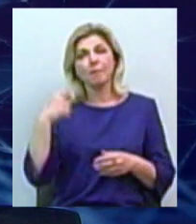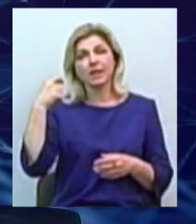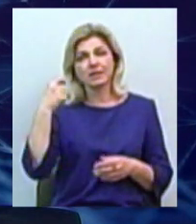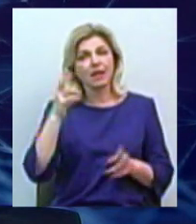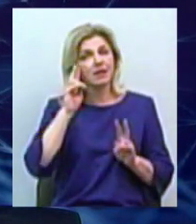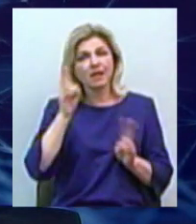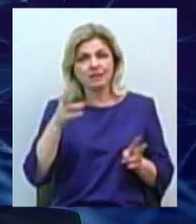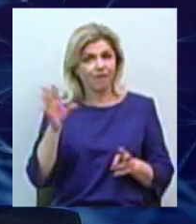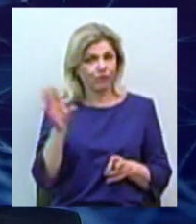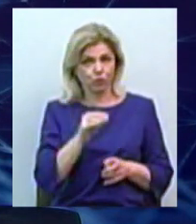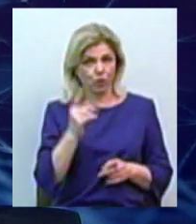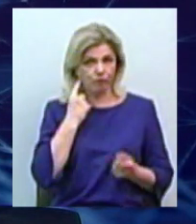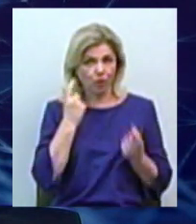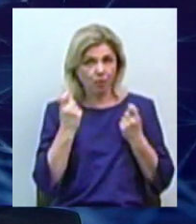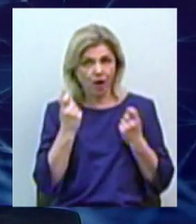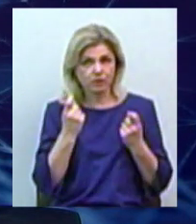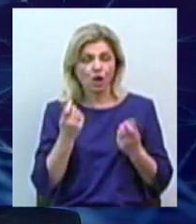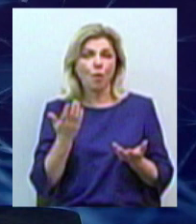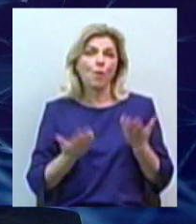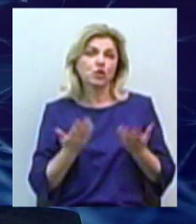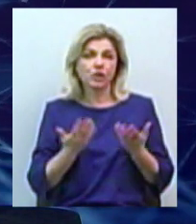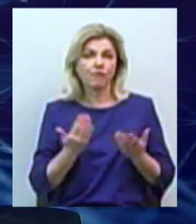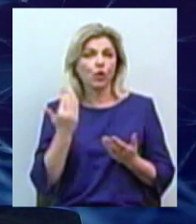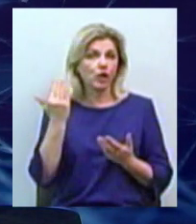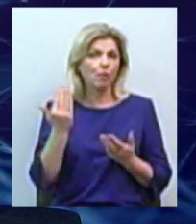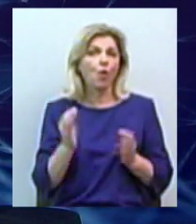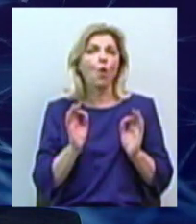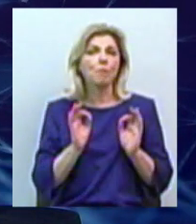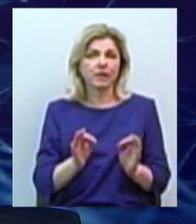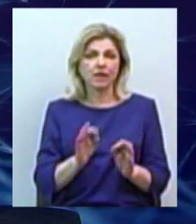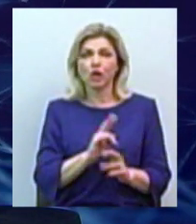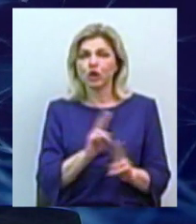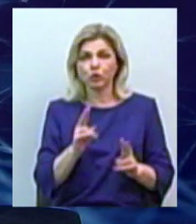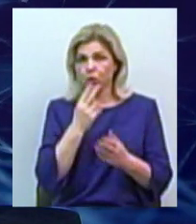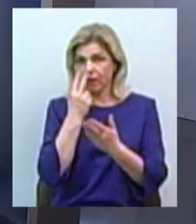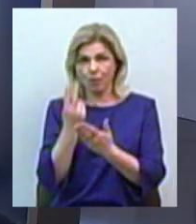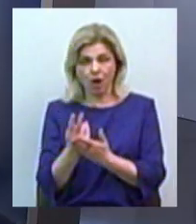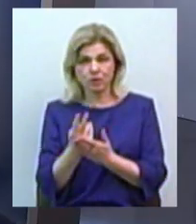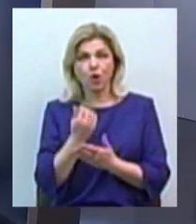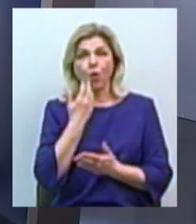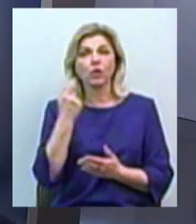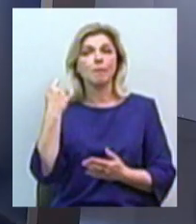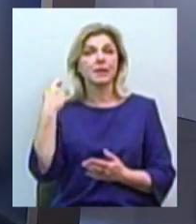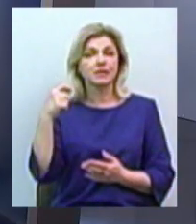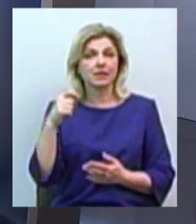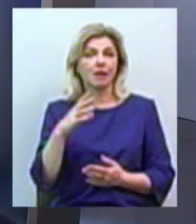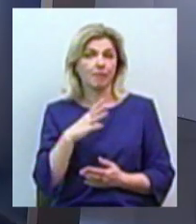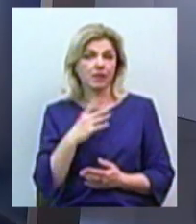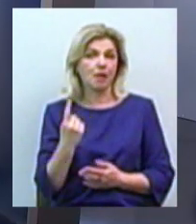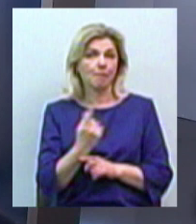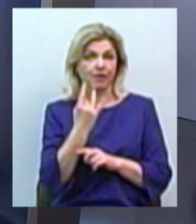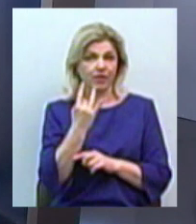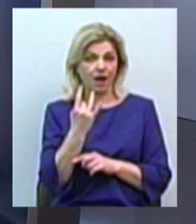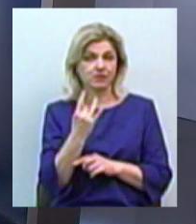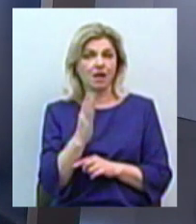всією інформацією, тому що, можливо, йому її об'єктивно ніхто не показує. І коли президент був перші рази вже